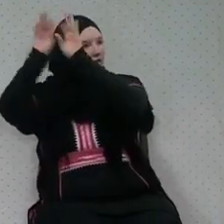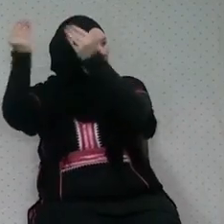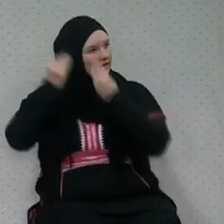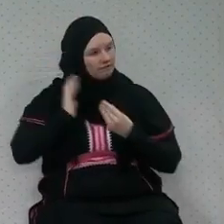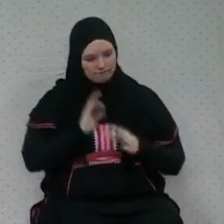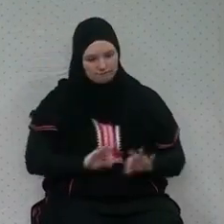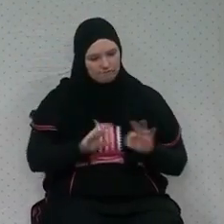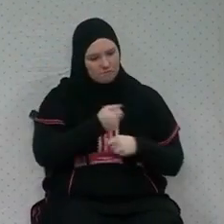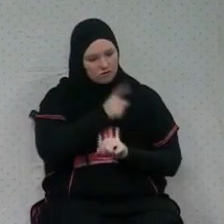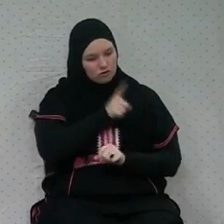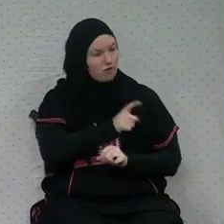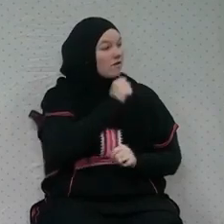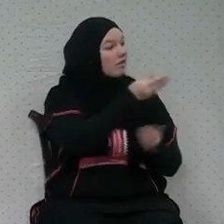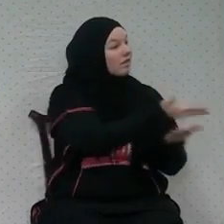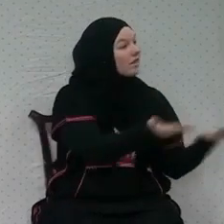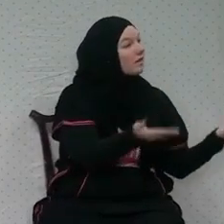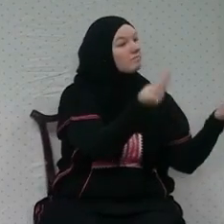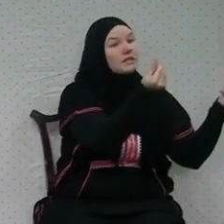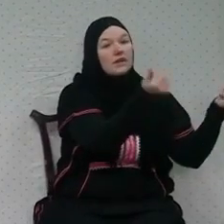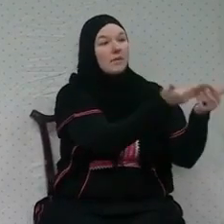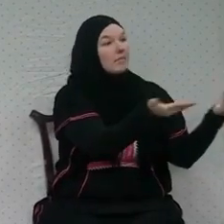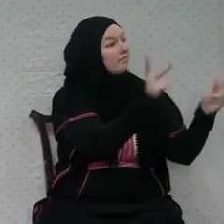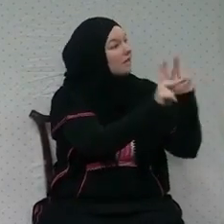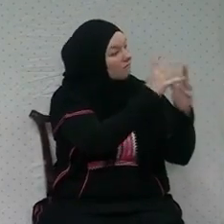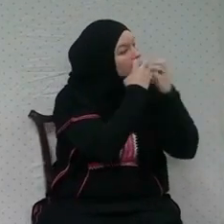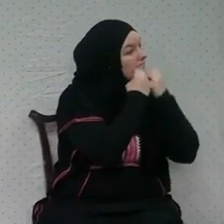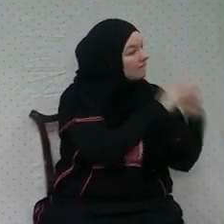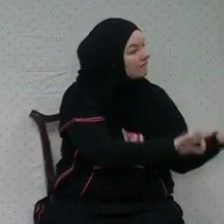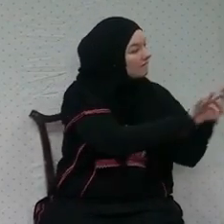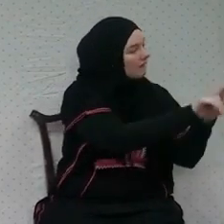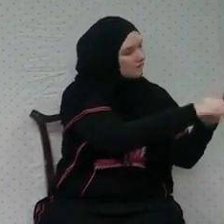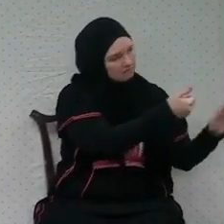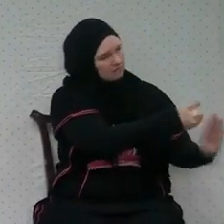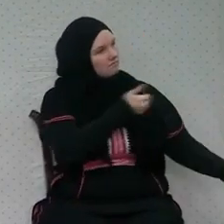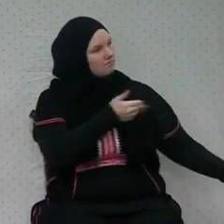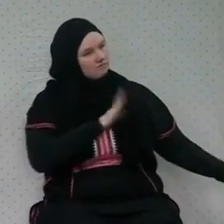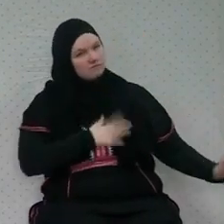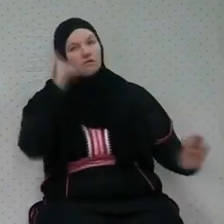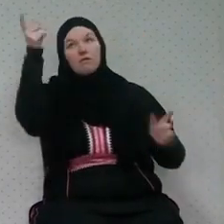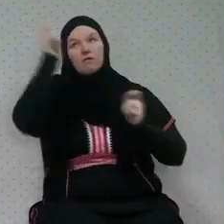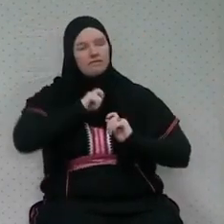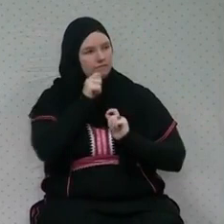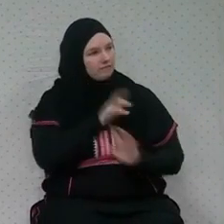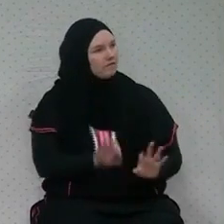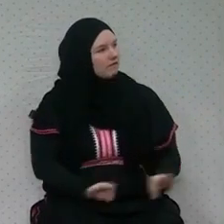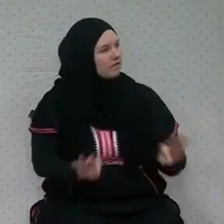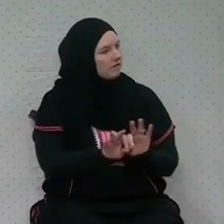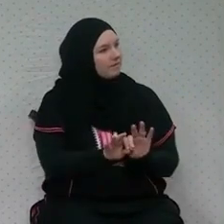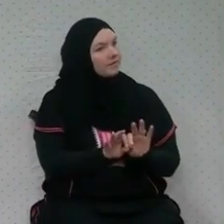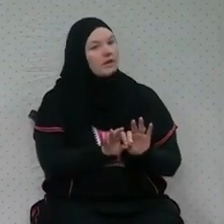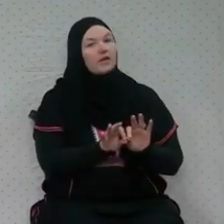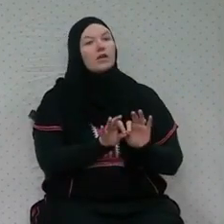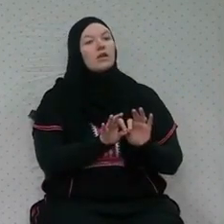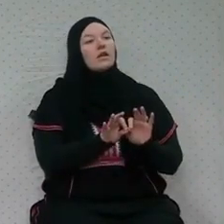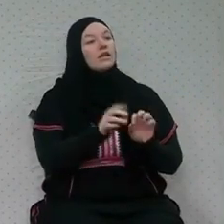Allah subhanahu wa ta'ala ordered us, وَأَقِمْ وَجْهَكَ لِلدِّينِ الْقَيِّمِ. Direct your face